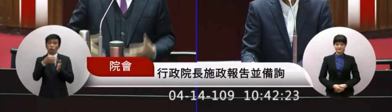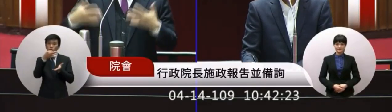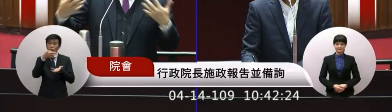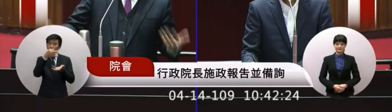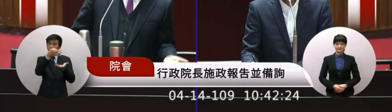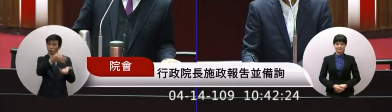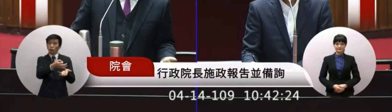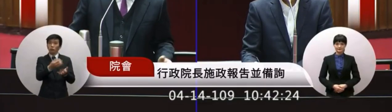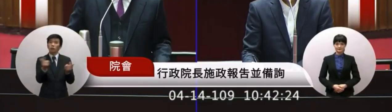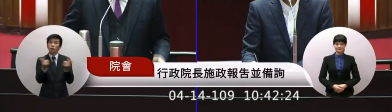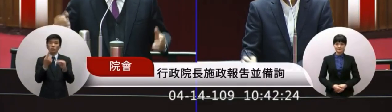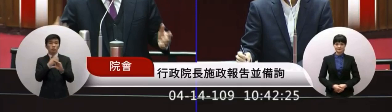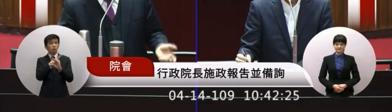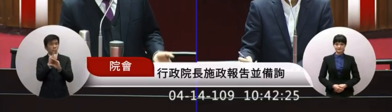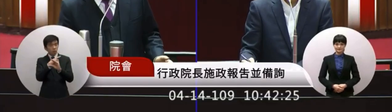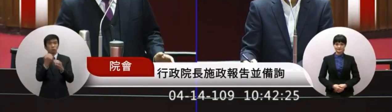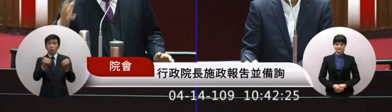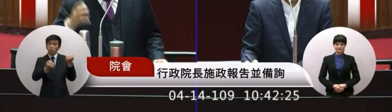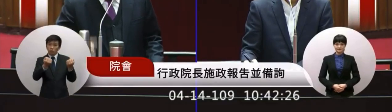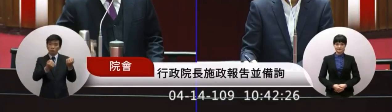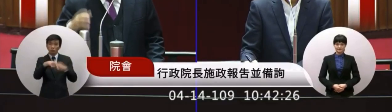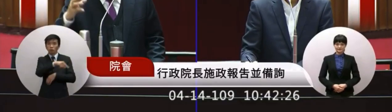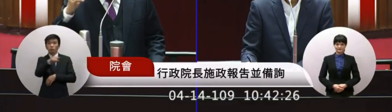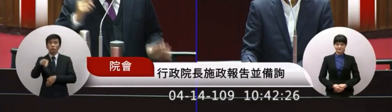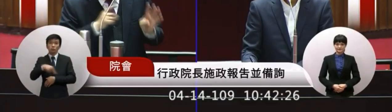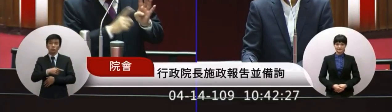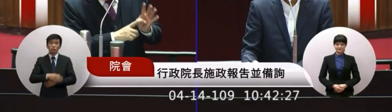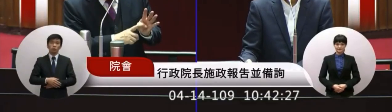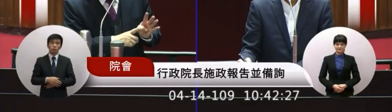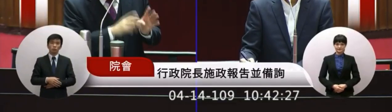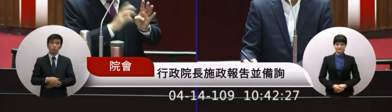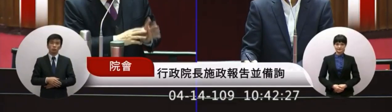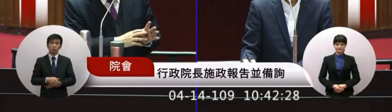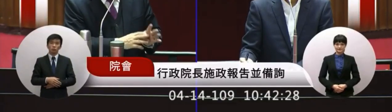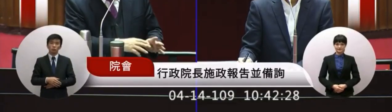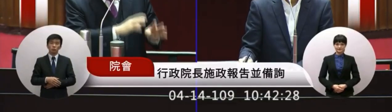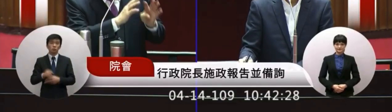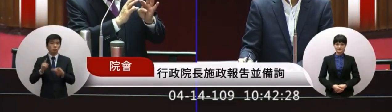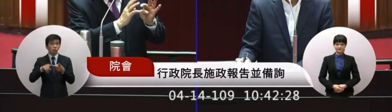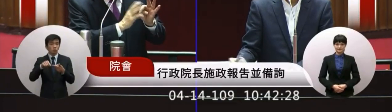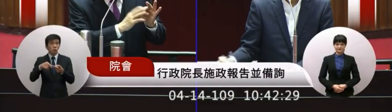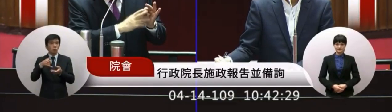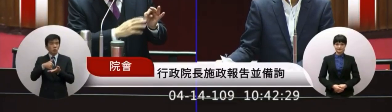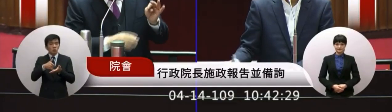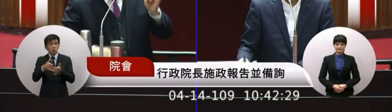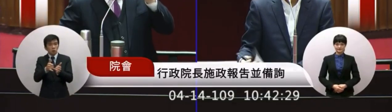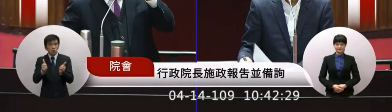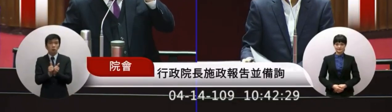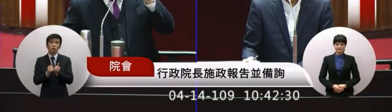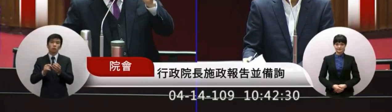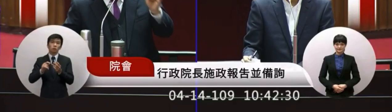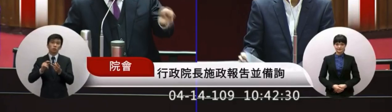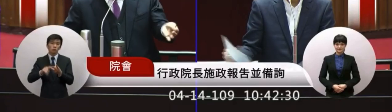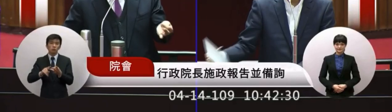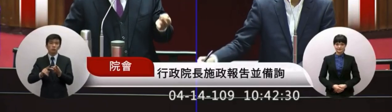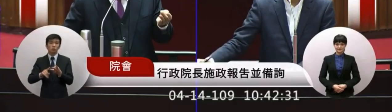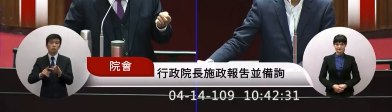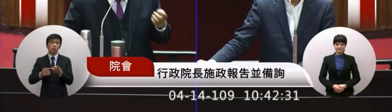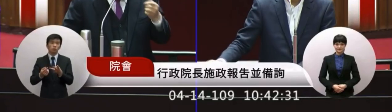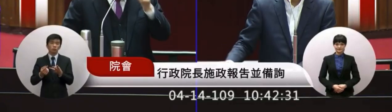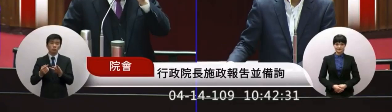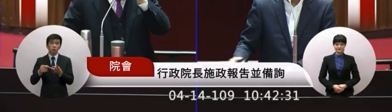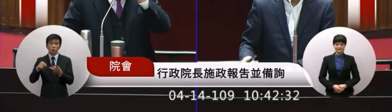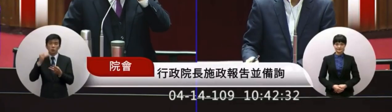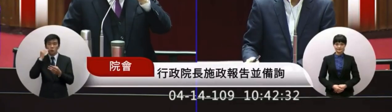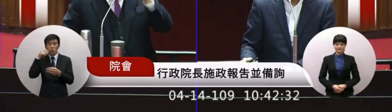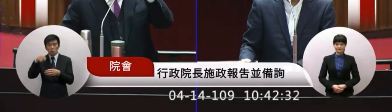如啊计程车司机，譬如这个做弱势，譬如这个有需